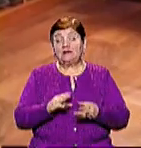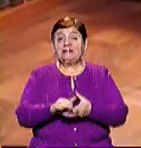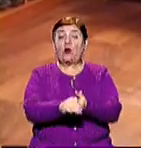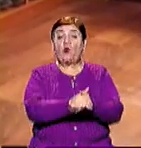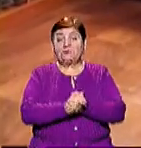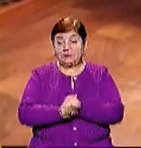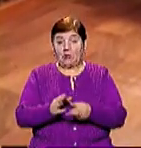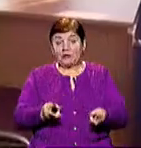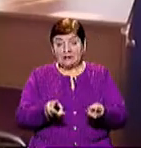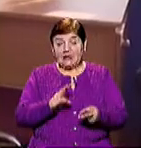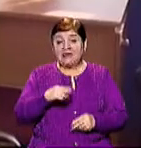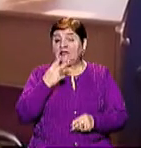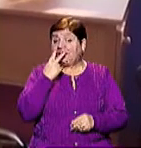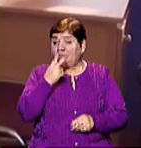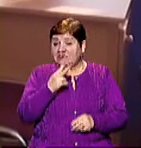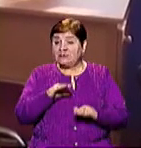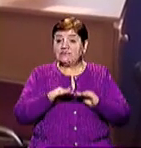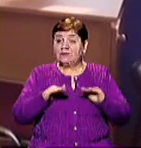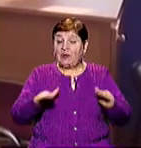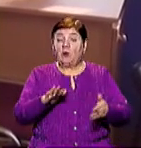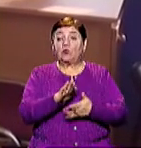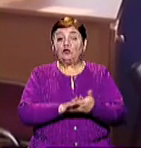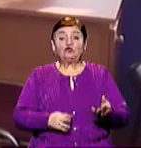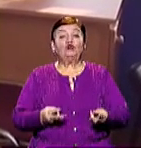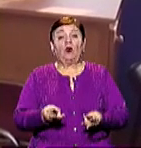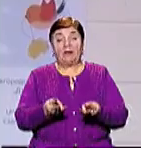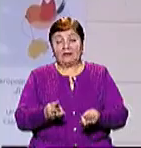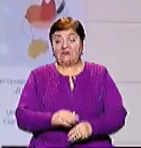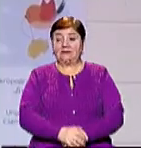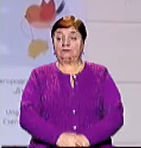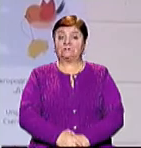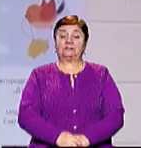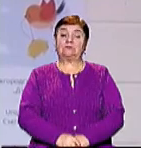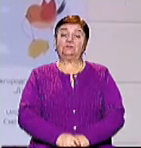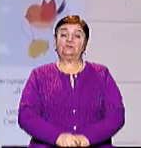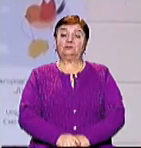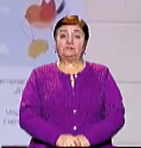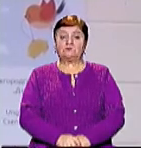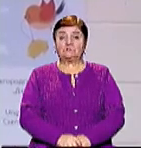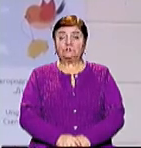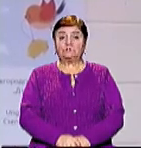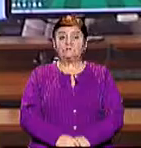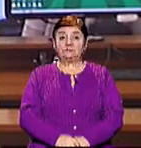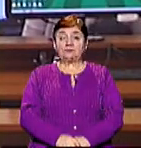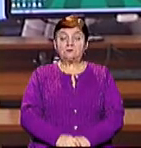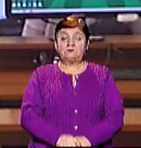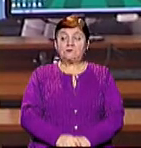котельнями. Незважаючи на карантин у школах, дитячі садки продовжують опалювати. Андрій Андрусяк, Остап Попович. Новини на Суспільному.